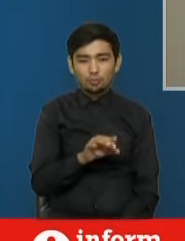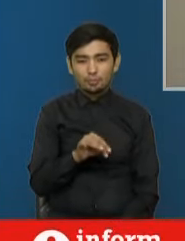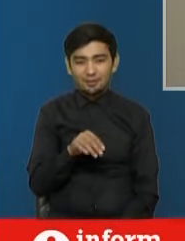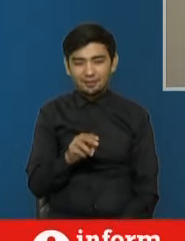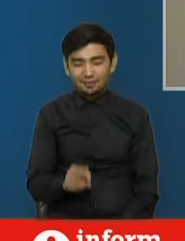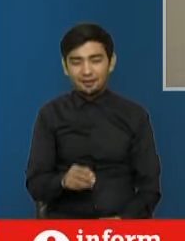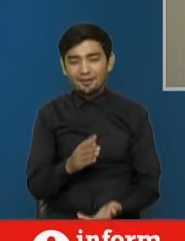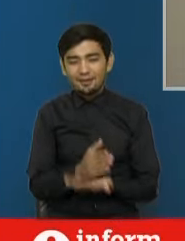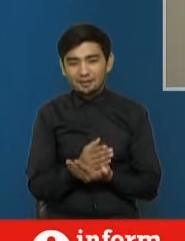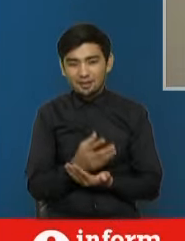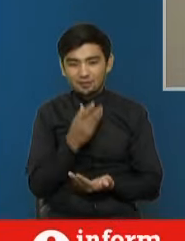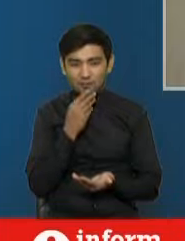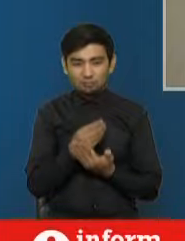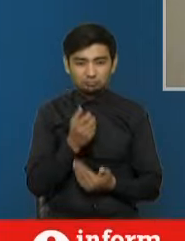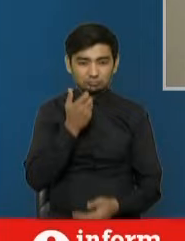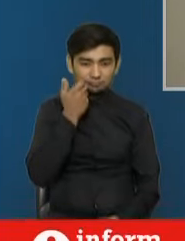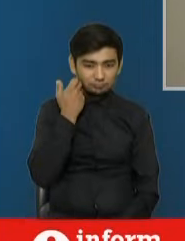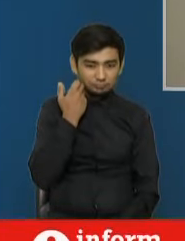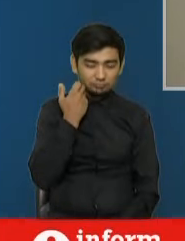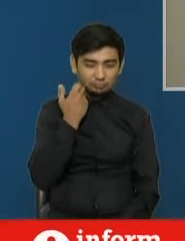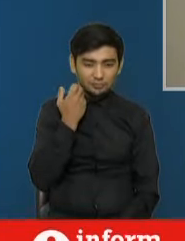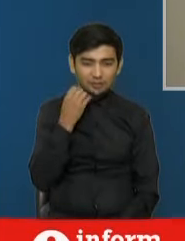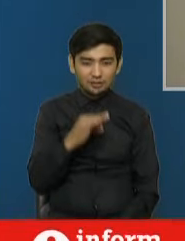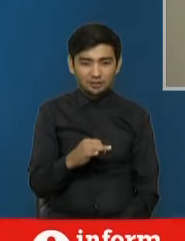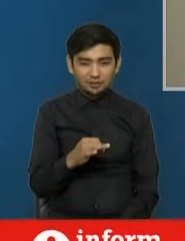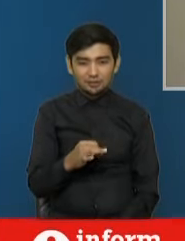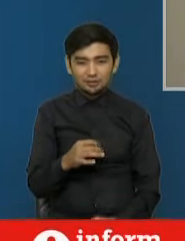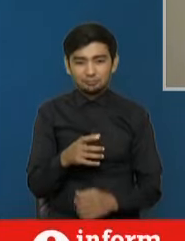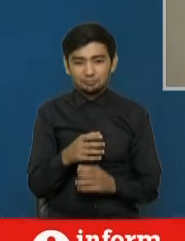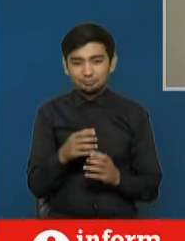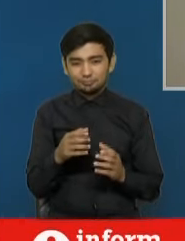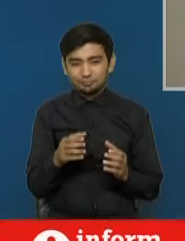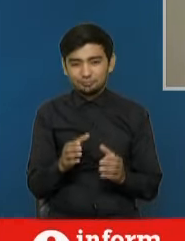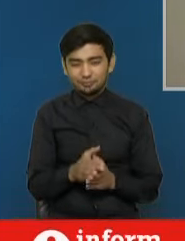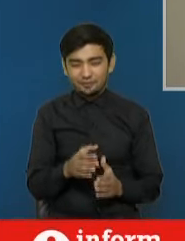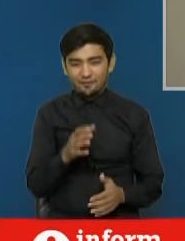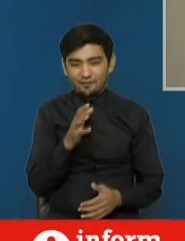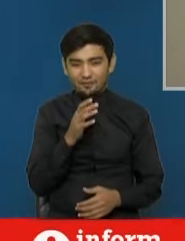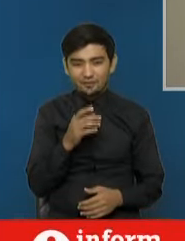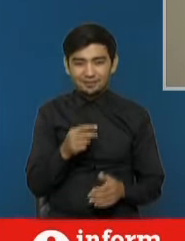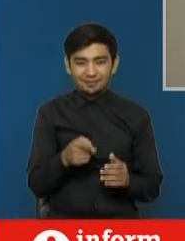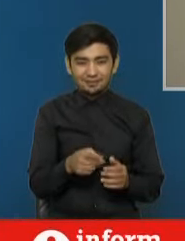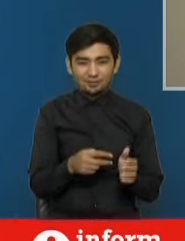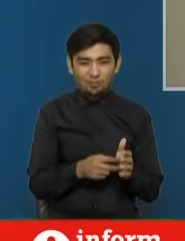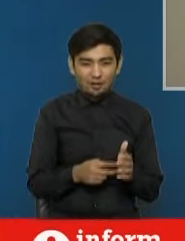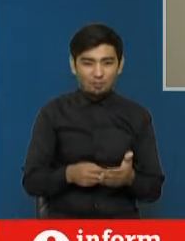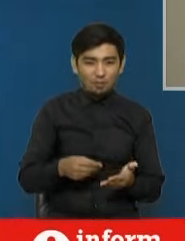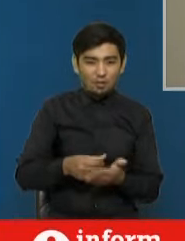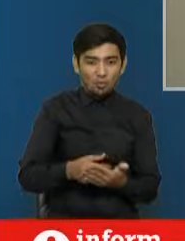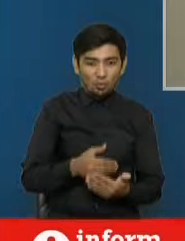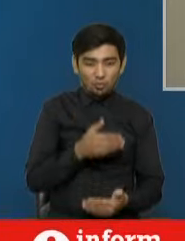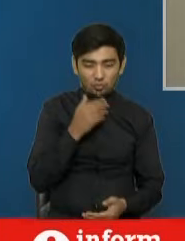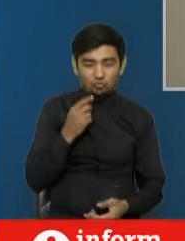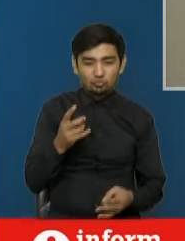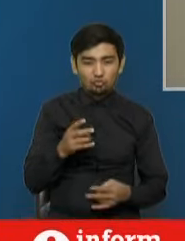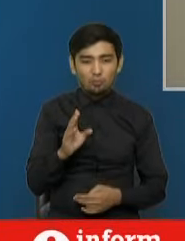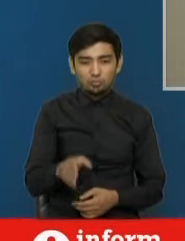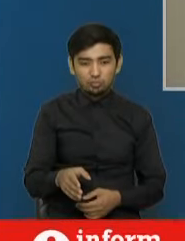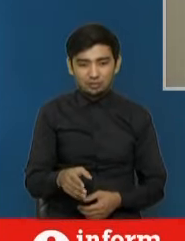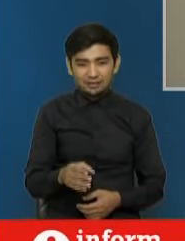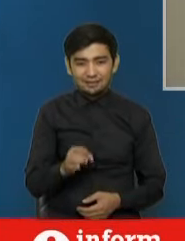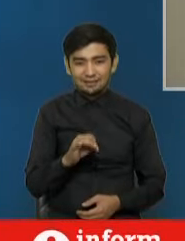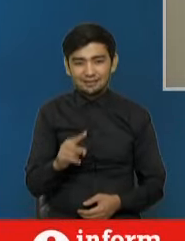фактическая прибыль в кратном размере э сумма не вложены денег должна забираться